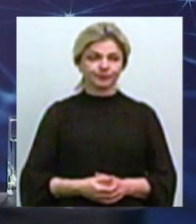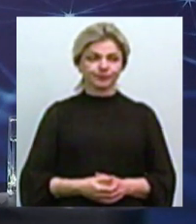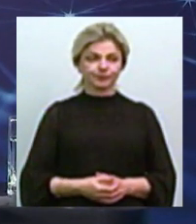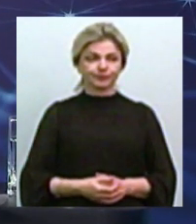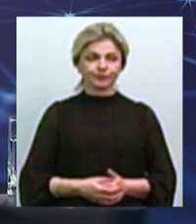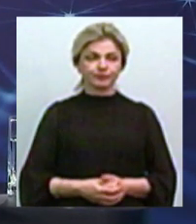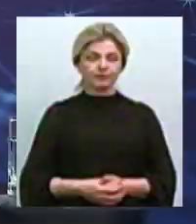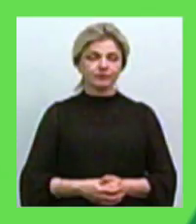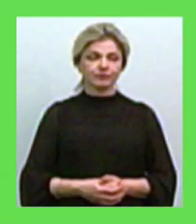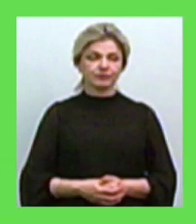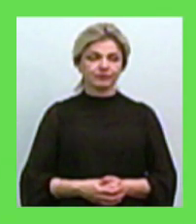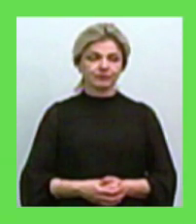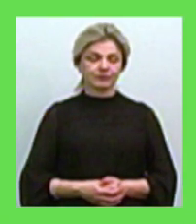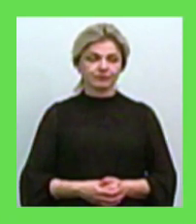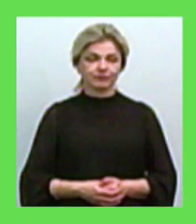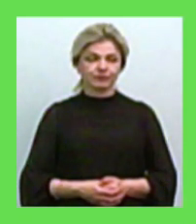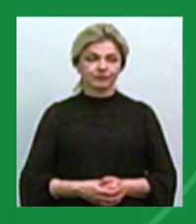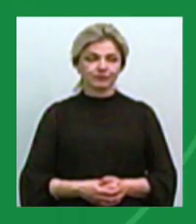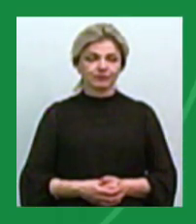проєкті. Будь ласка.